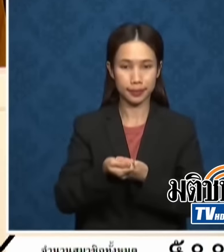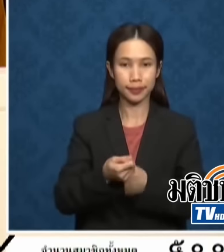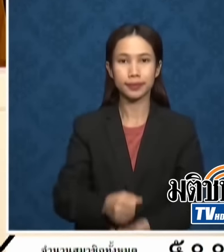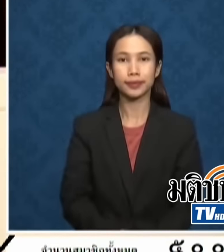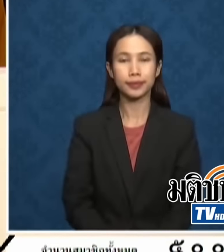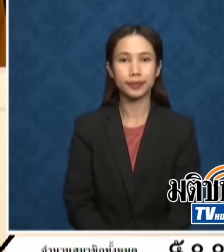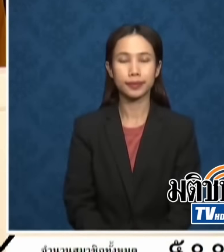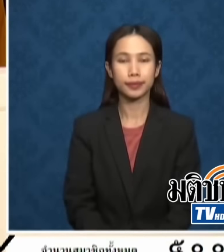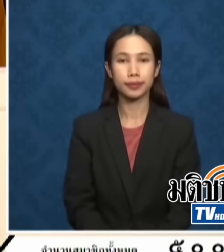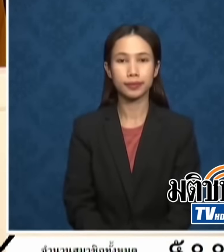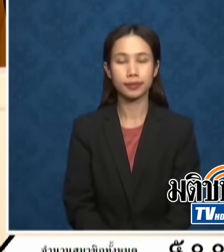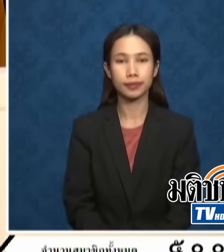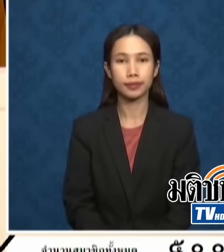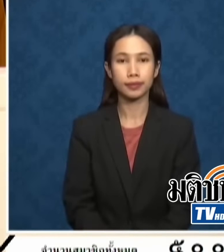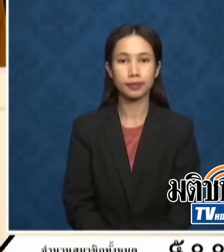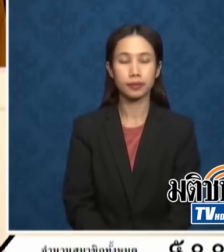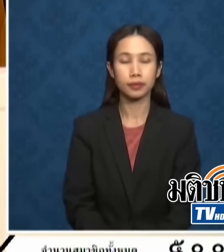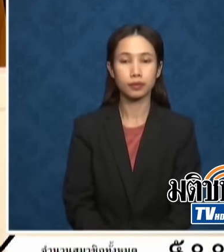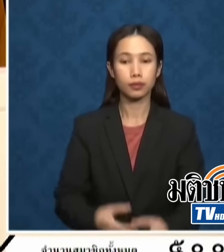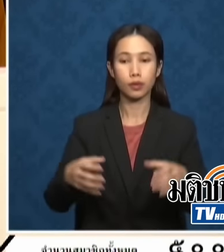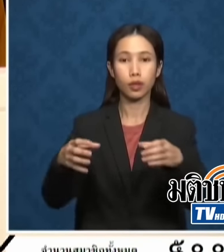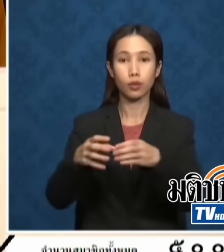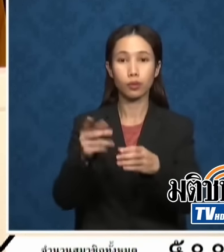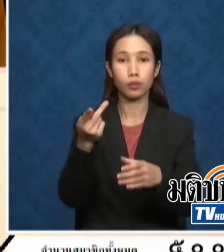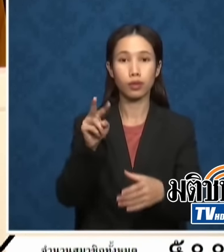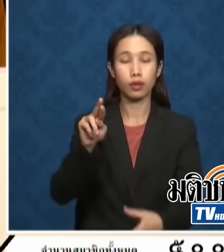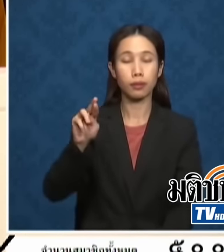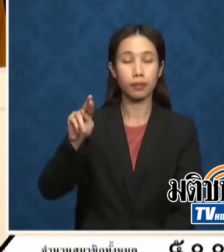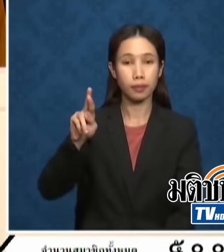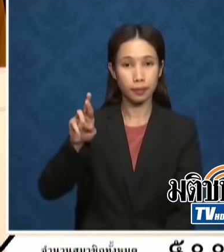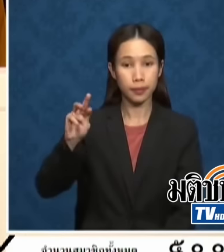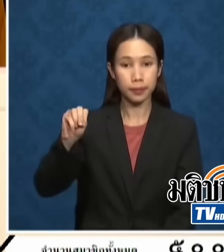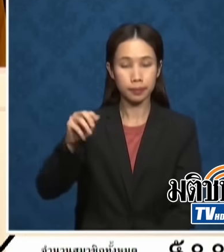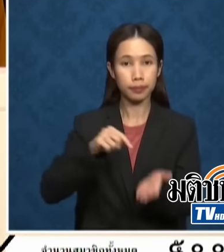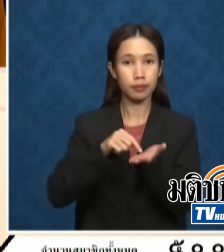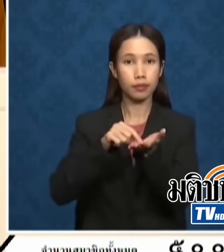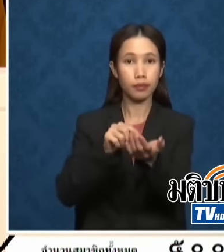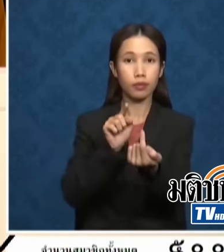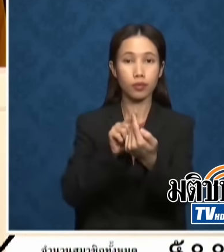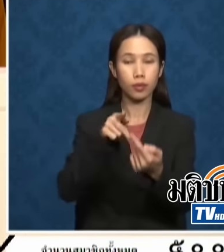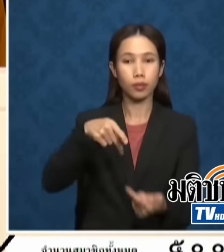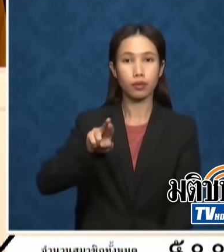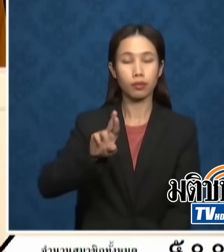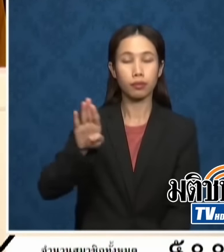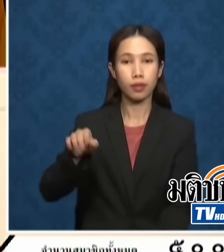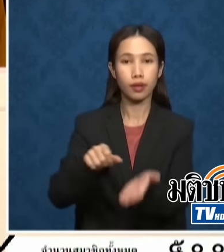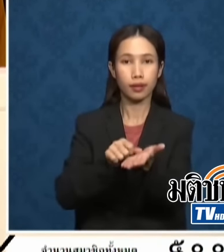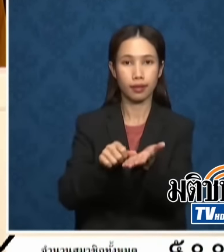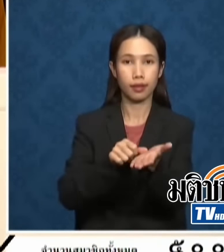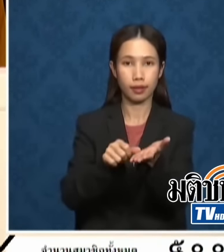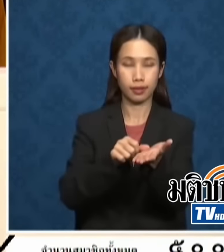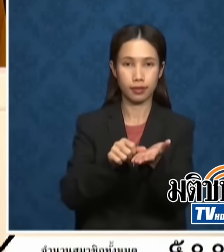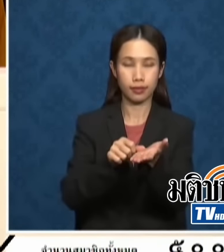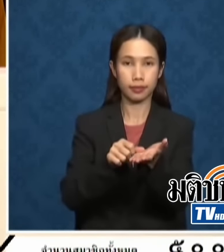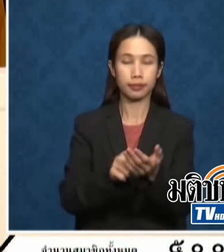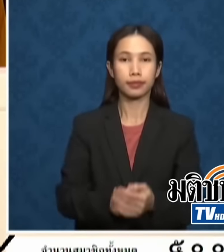ณ์ได้รับมอบหมายจากคณะรัฐมนตรีให้นำเสนอร่างพระราชบัญญัติแก้ไขเพิ่มเติมพระราชกำหน